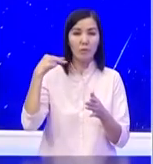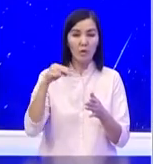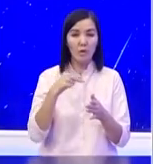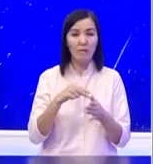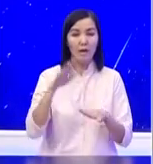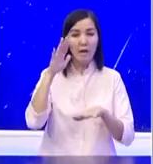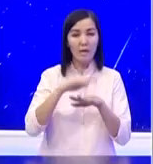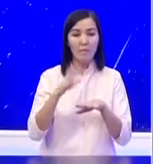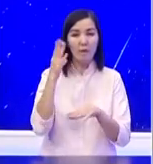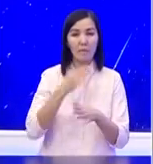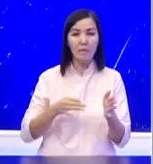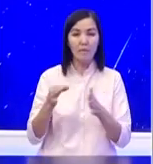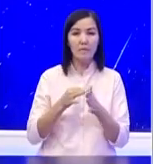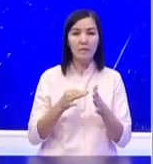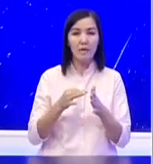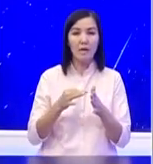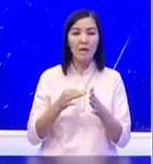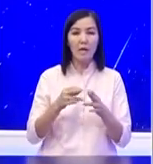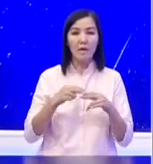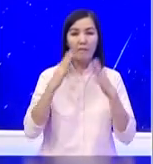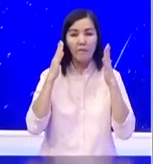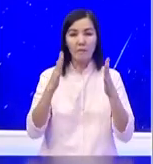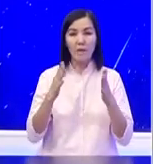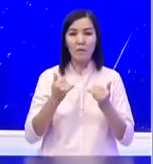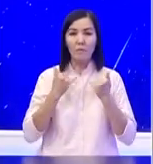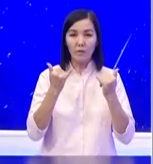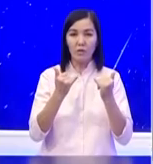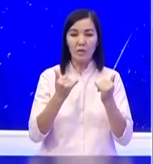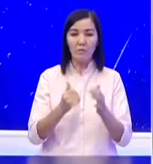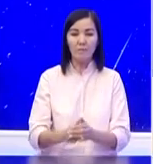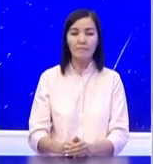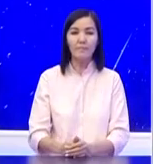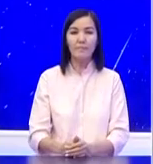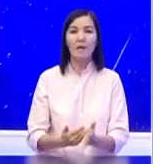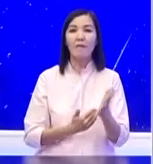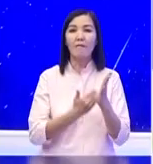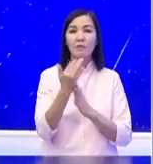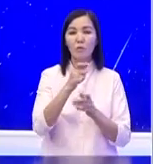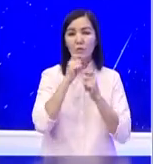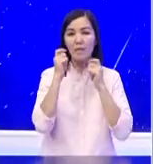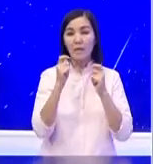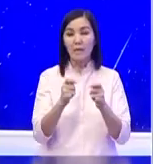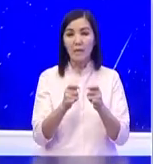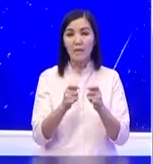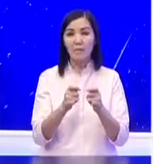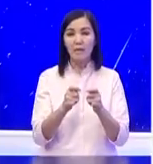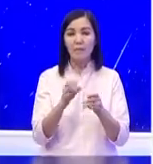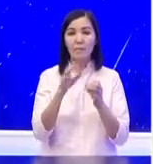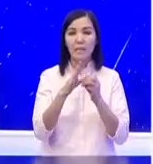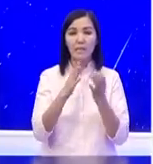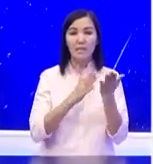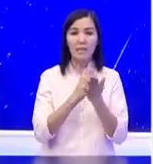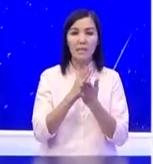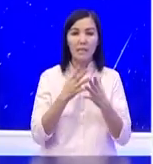акима Алматинской области, за то, что они обращают внимание на наш неустанный труд. Высокими наградами по борьбе с вирусом отметили 15